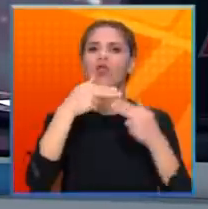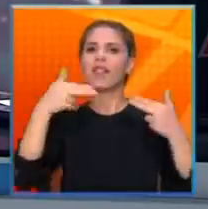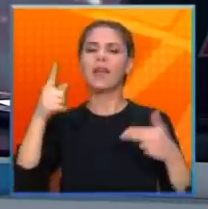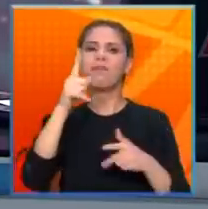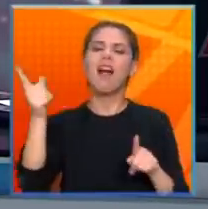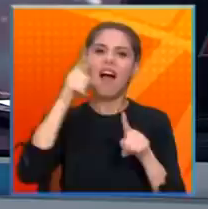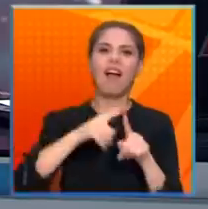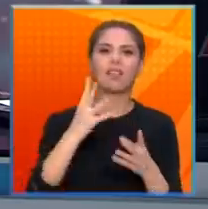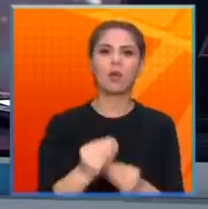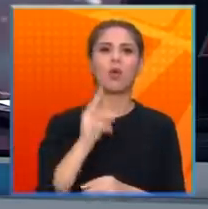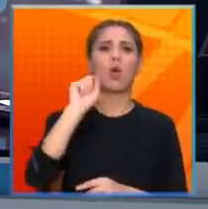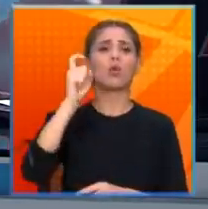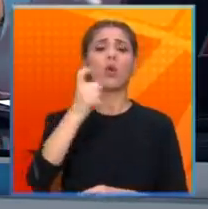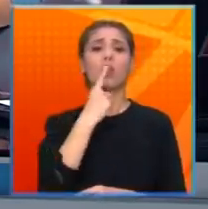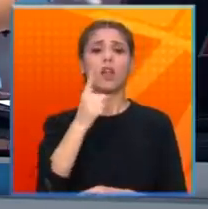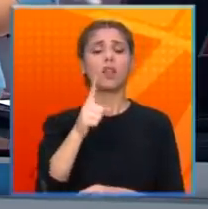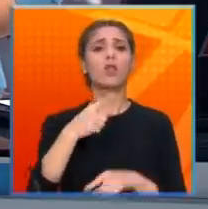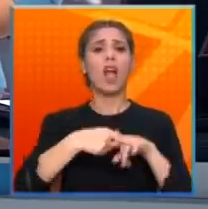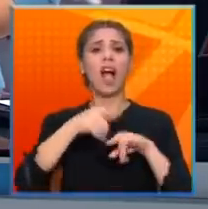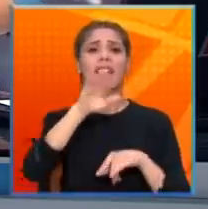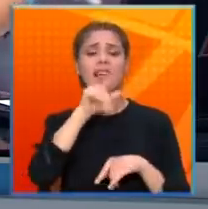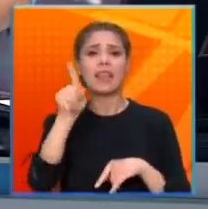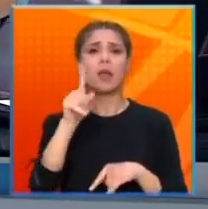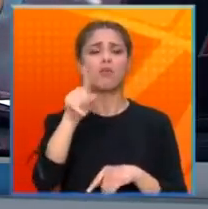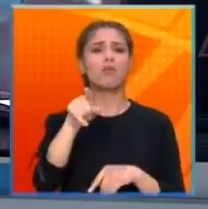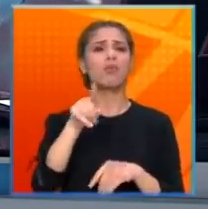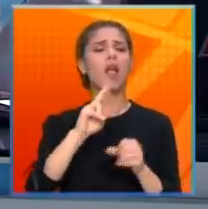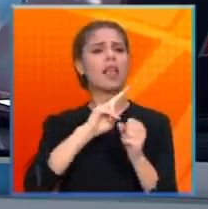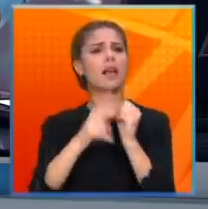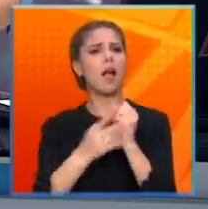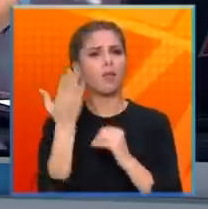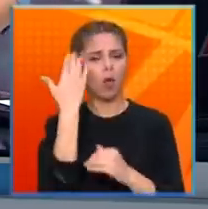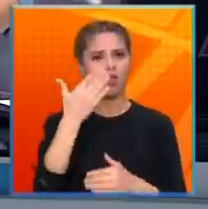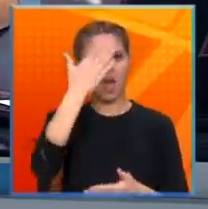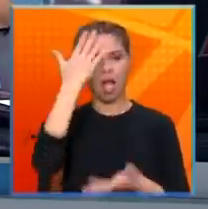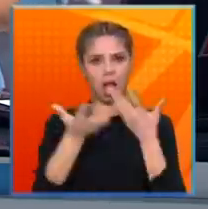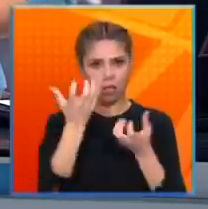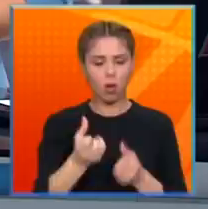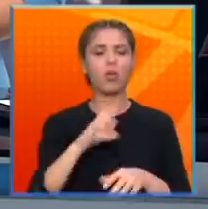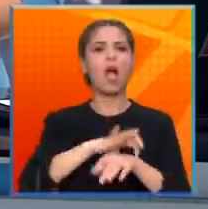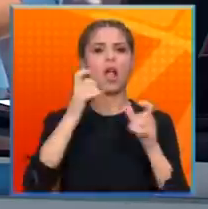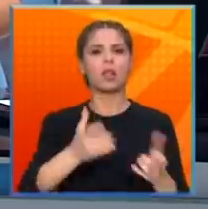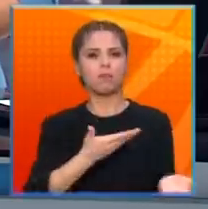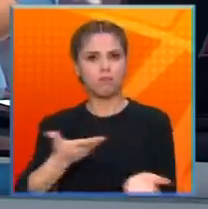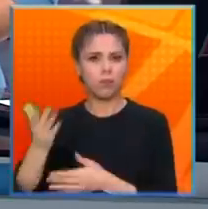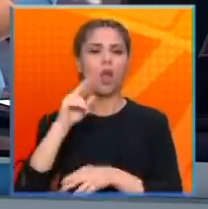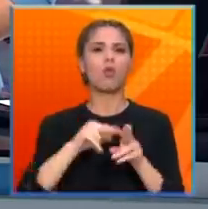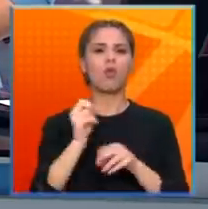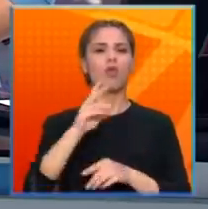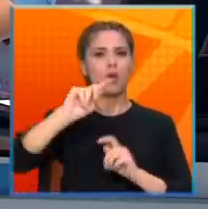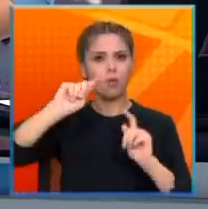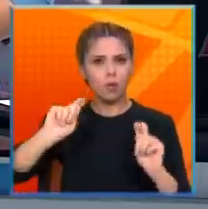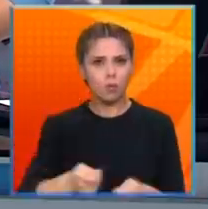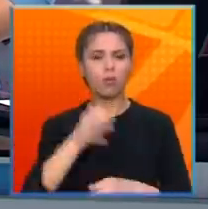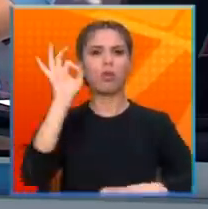daha eklendi. 99 yaşındaki Halide Nine bundan 2 hafta kadar önce ateşlenmiş hastaneye kaldırılmıştı. Koronavirüs